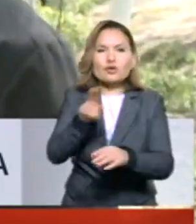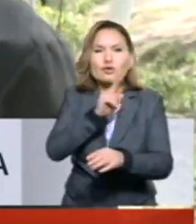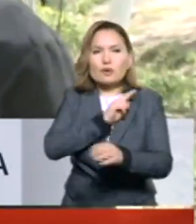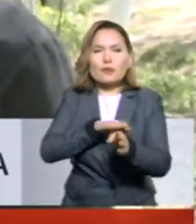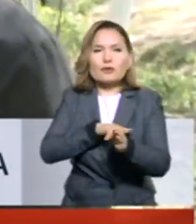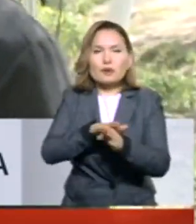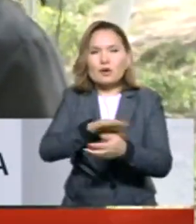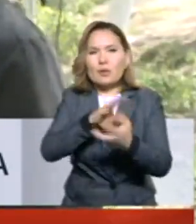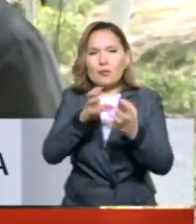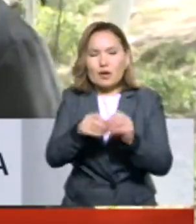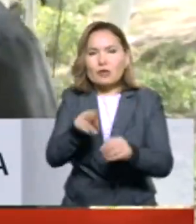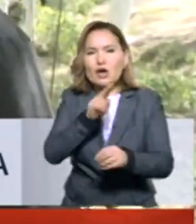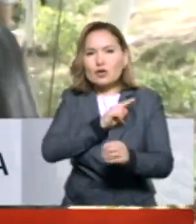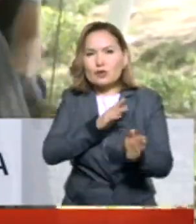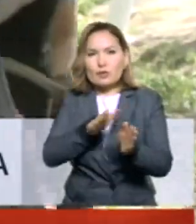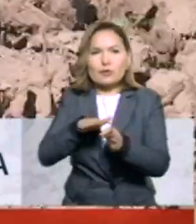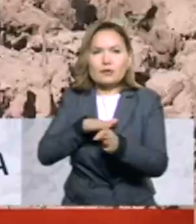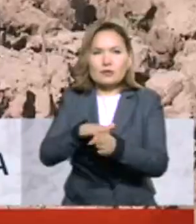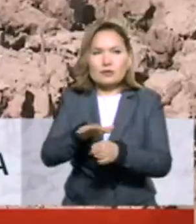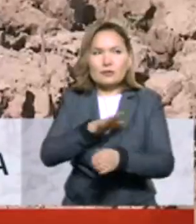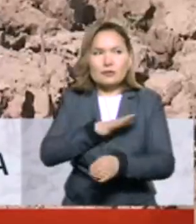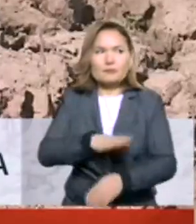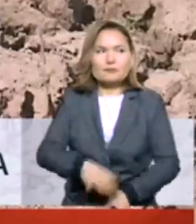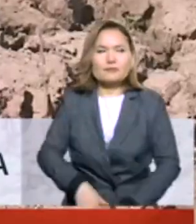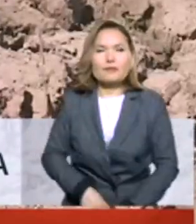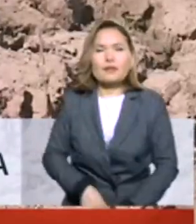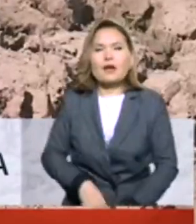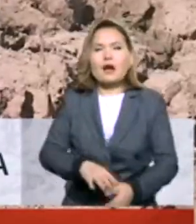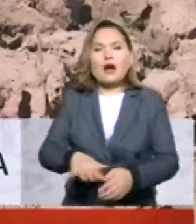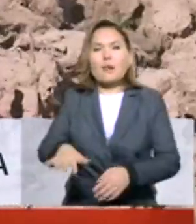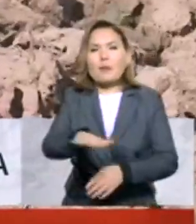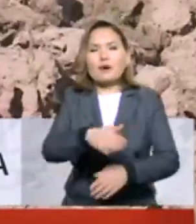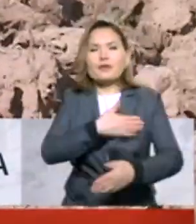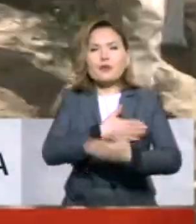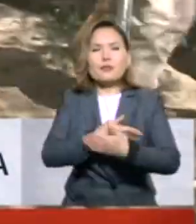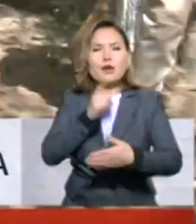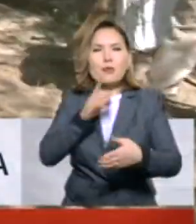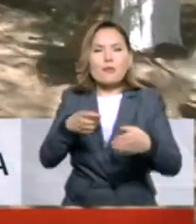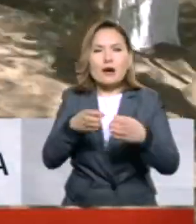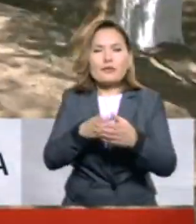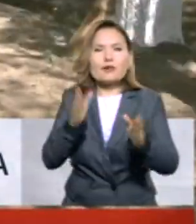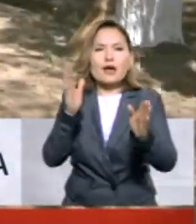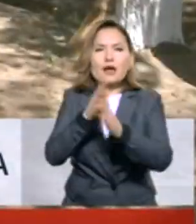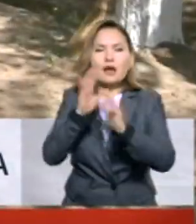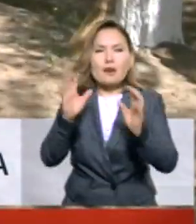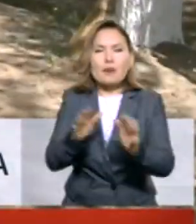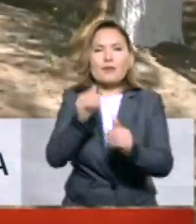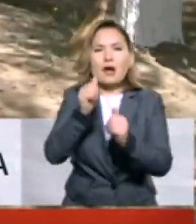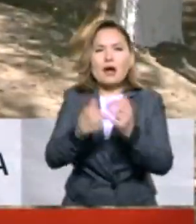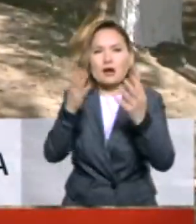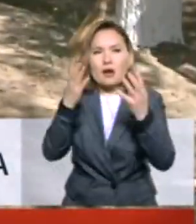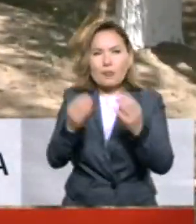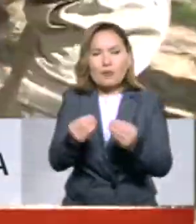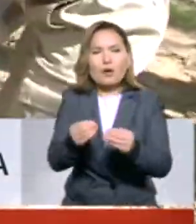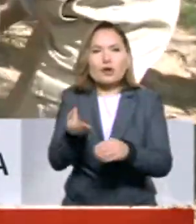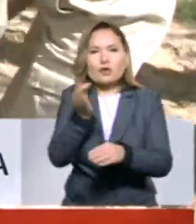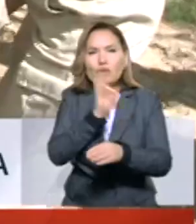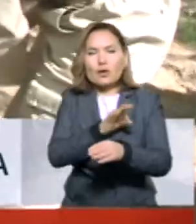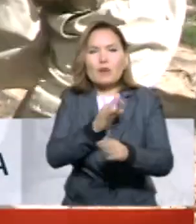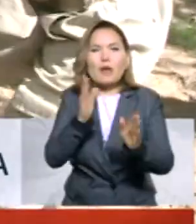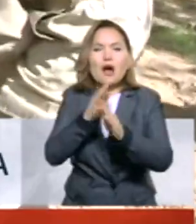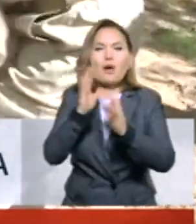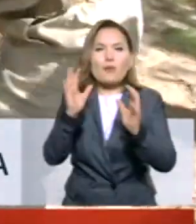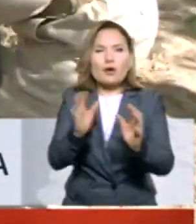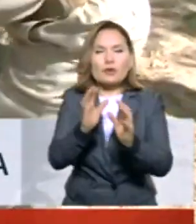байланысты көрсетіп жатқан жұмыстарының бір деп есептейміз. Ал аймақтың белсенді жастары үшін эконауқанның әрбір күні мереке думан. Қоршаған